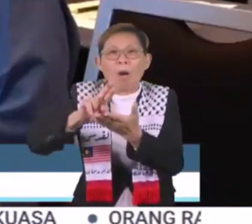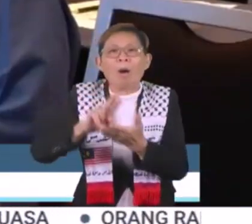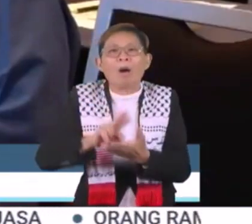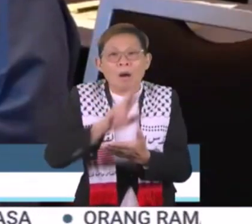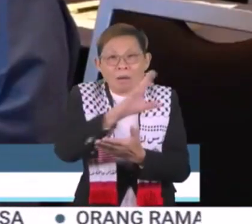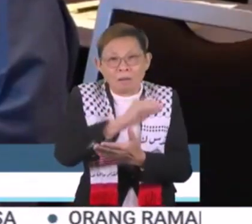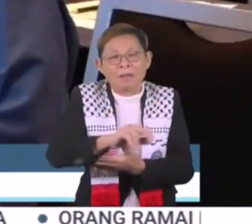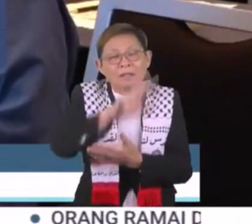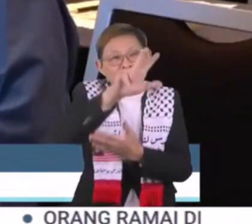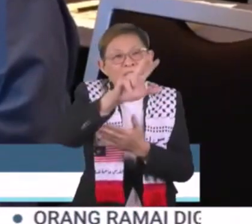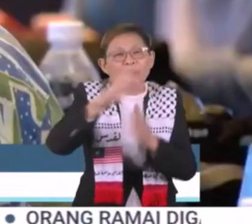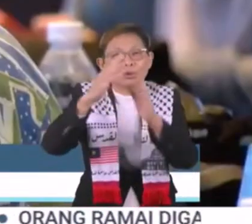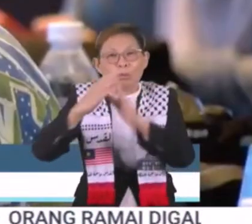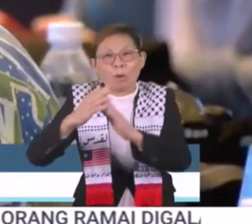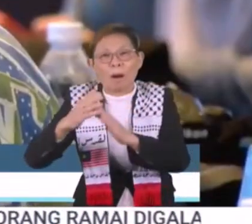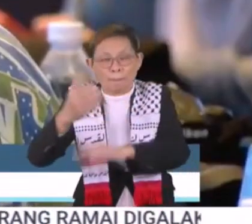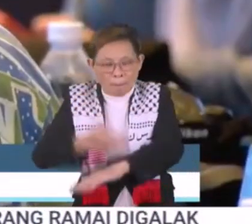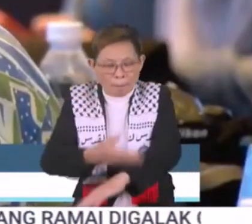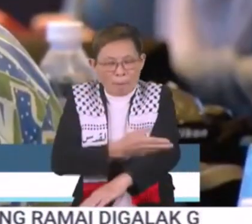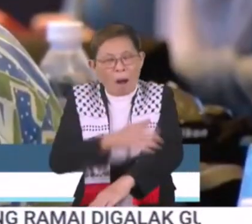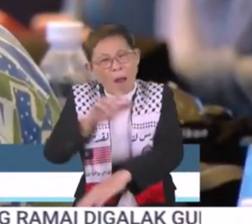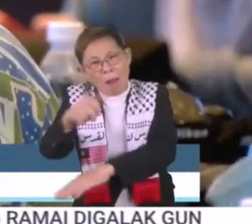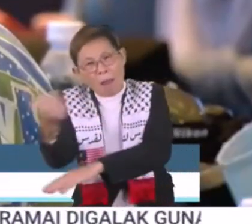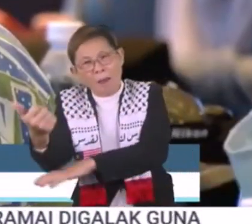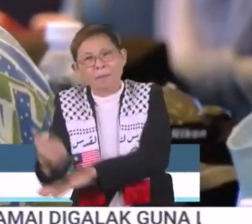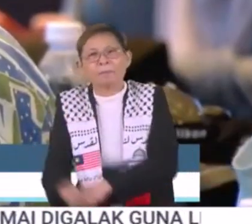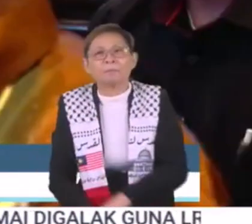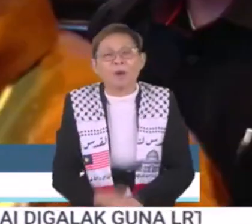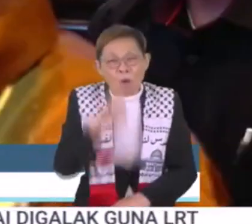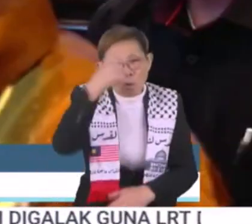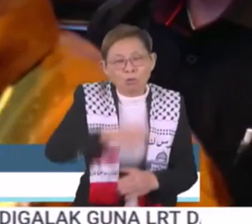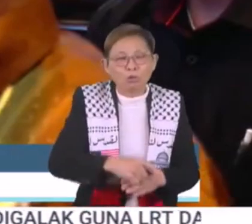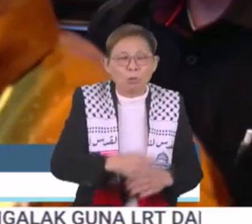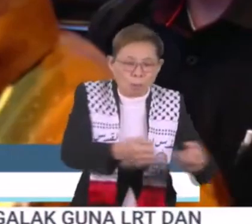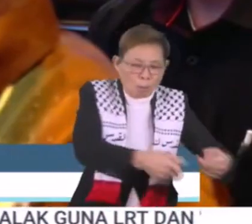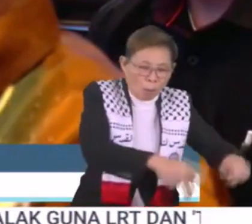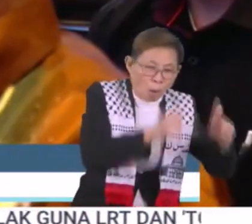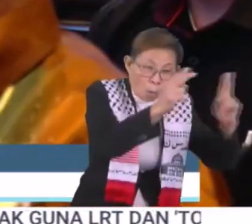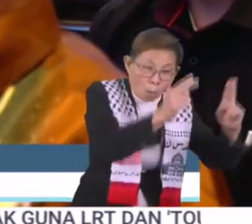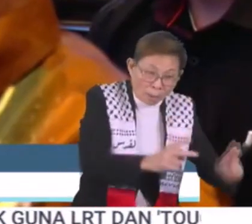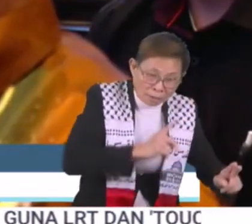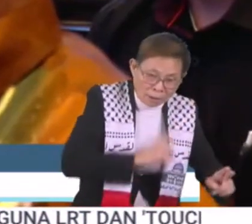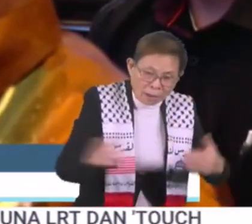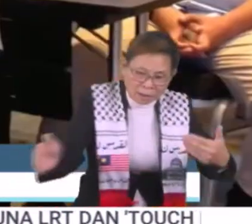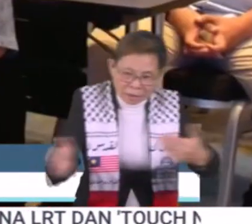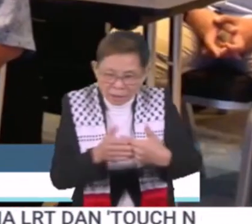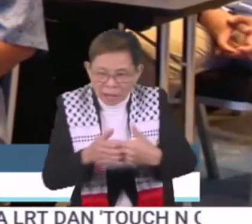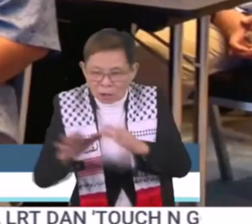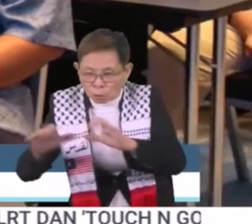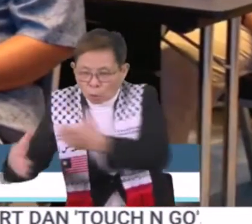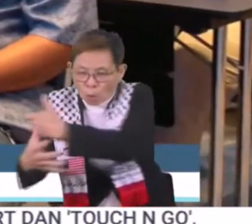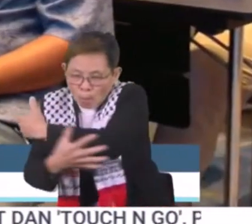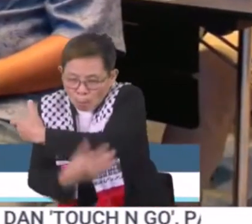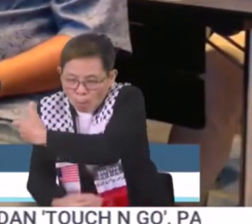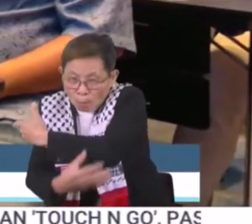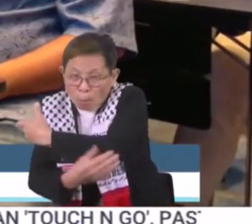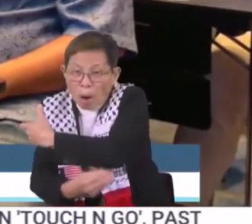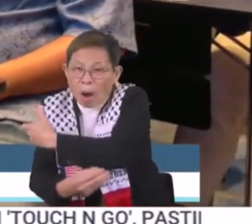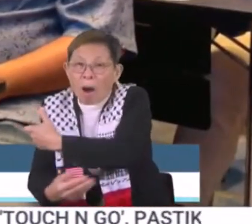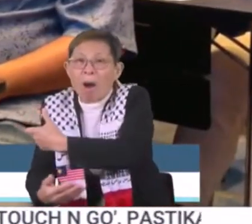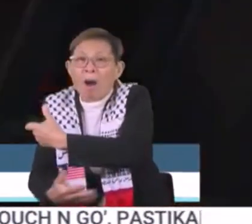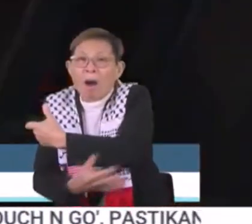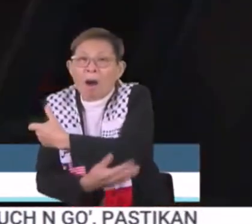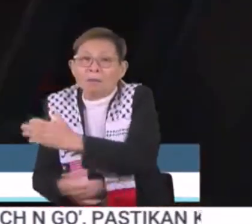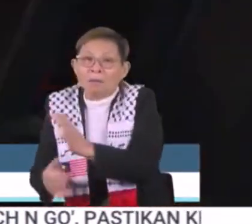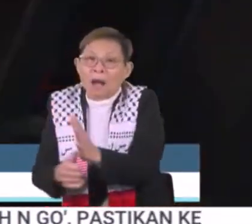lagi rumah pemulihan lain. Justru bagi memberi peluang umat Islam mendekati golongan asnaf rikab,